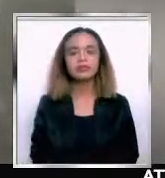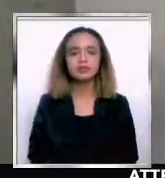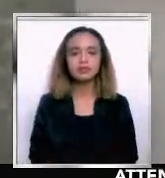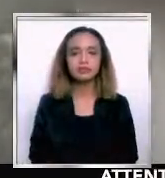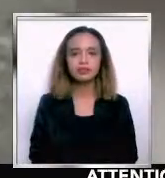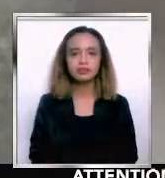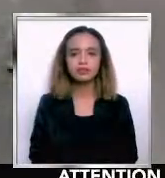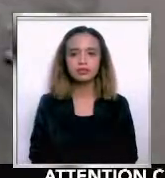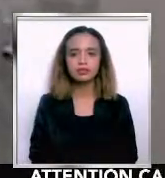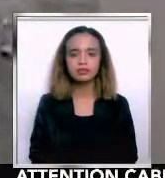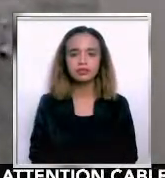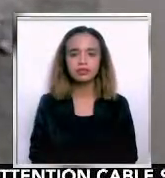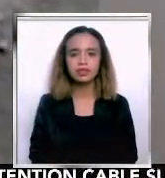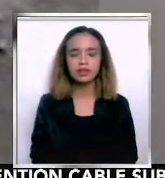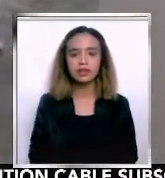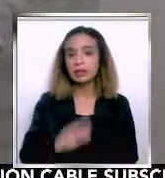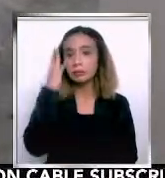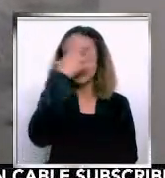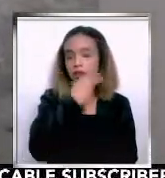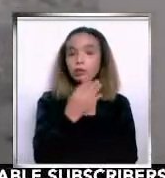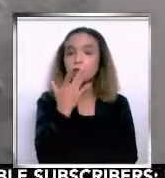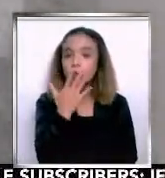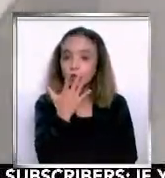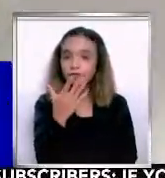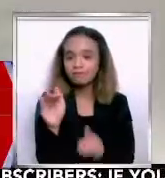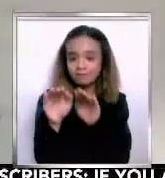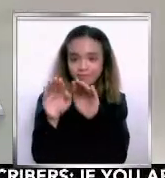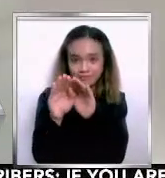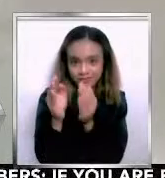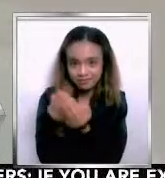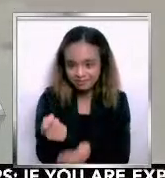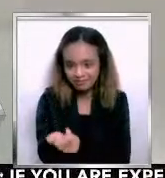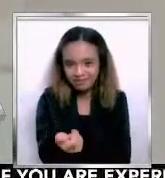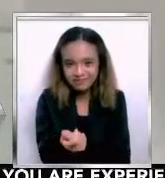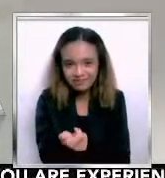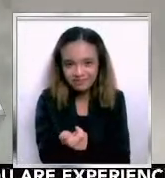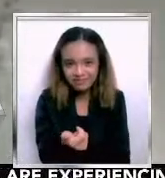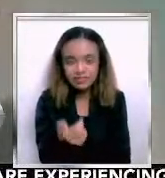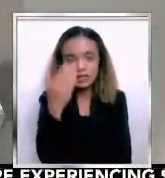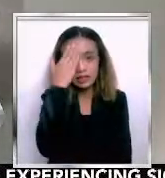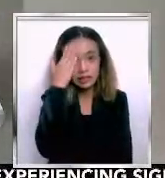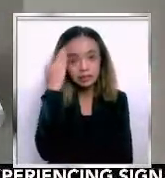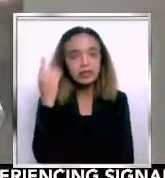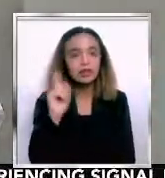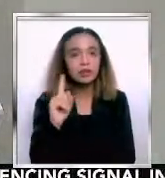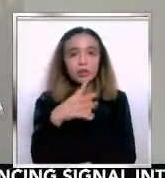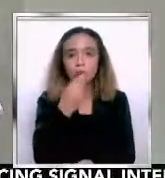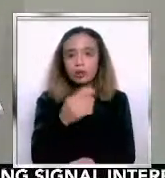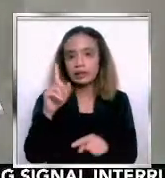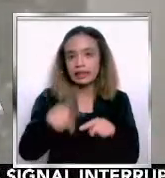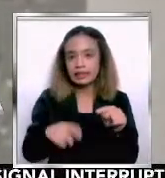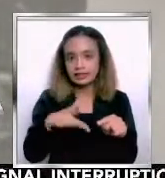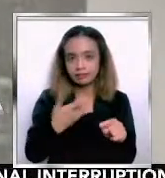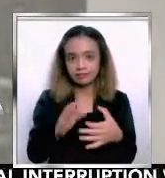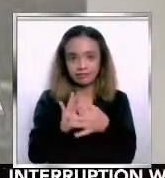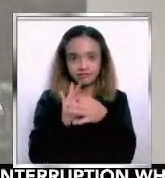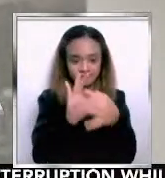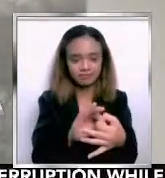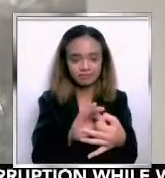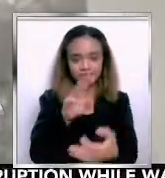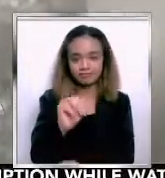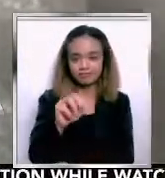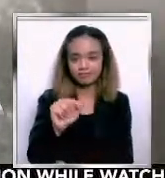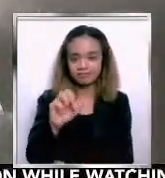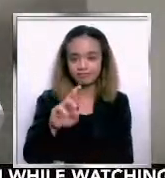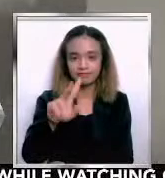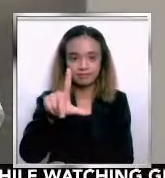Makukulay na hugis bilog na kadalasang nilalaro sa lupa. Sino ba namang hindi makaka-relate sa holen o jolen? Lalo't isa ito sa